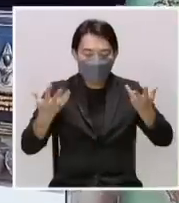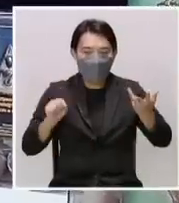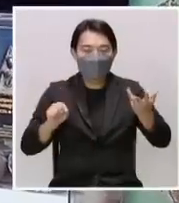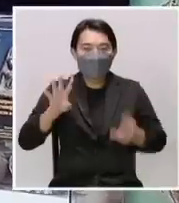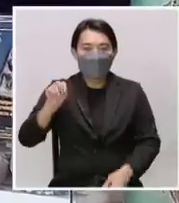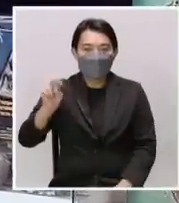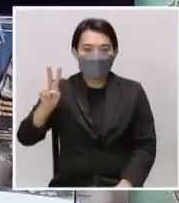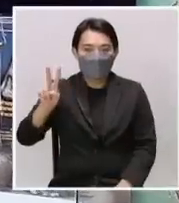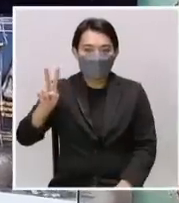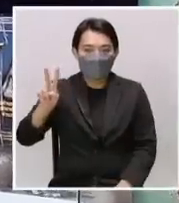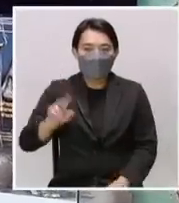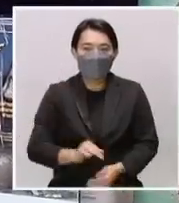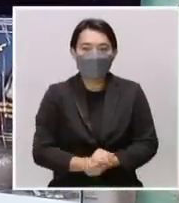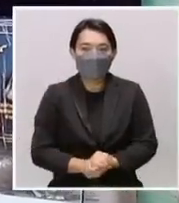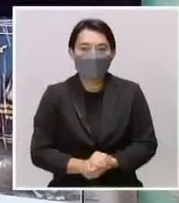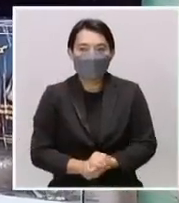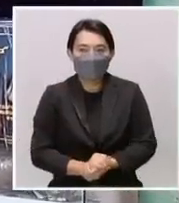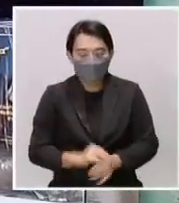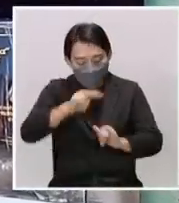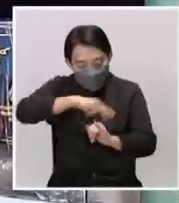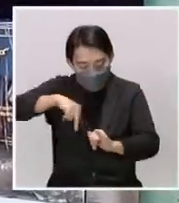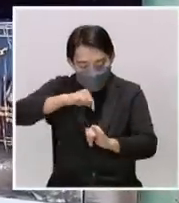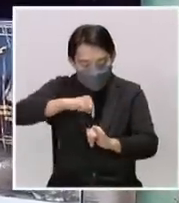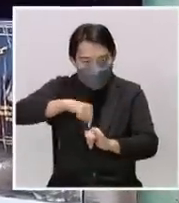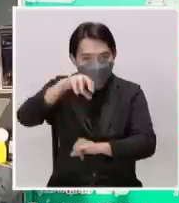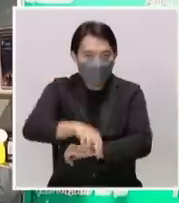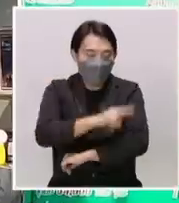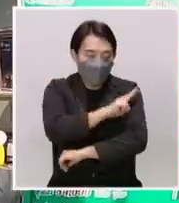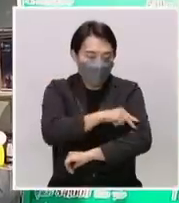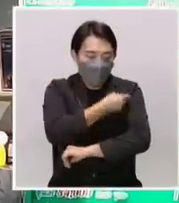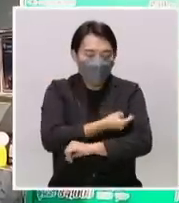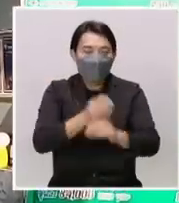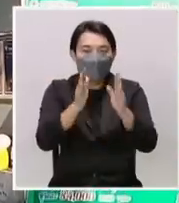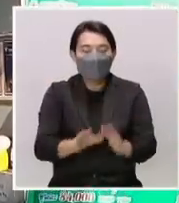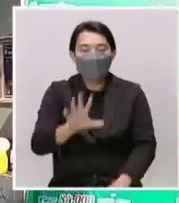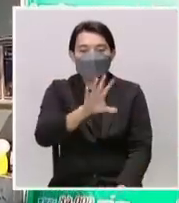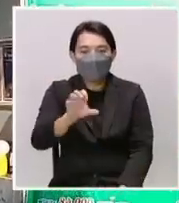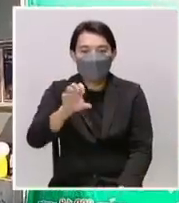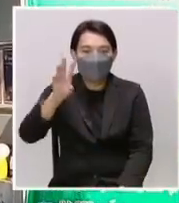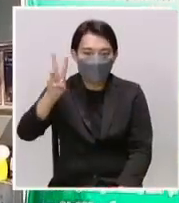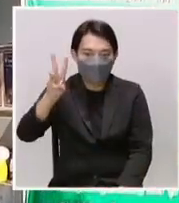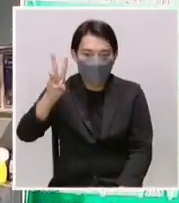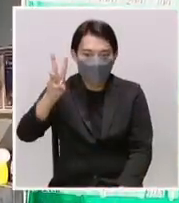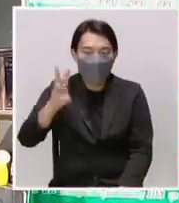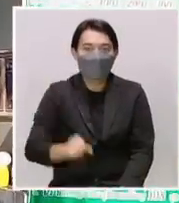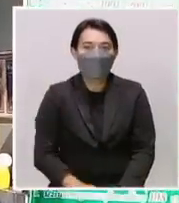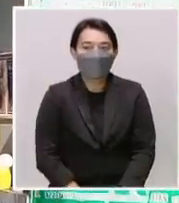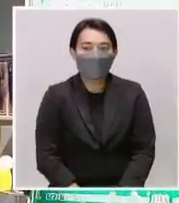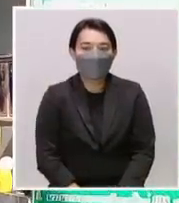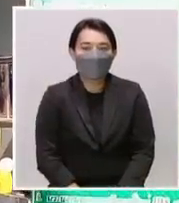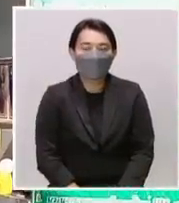พิ่ม42คนและยังอยู่ระหว่างการรักษาตัวที่โรงพยาบาลจำนวน506คนค่ะ